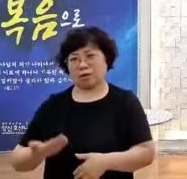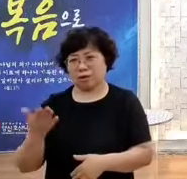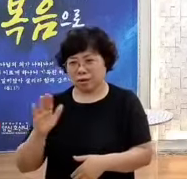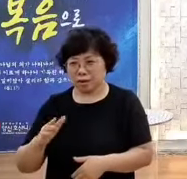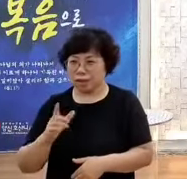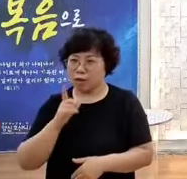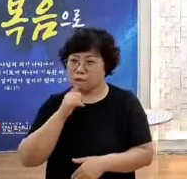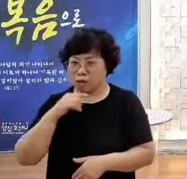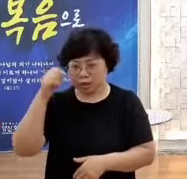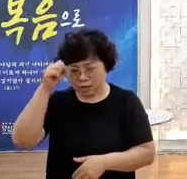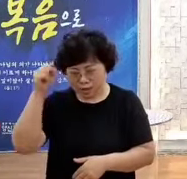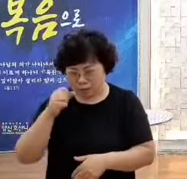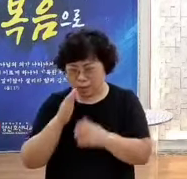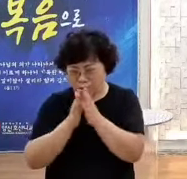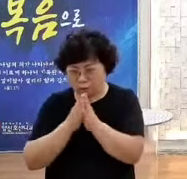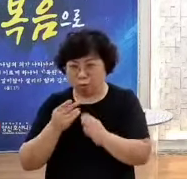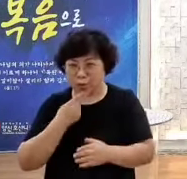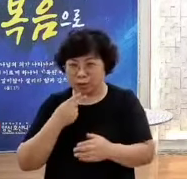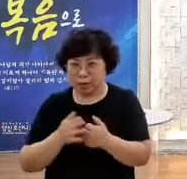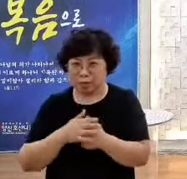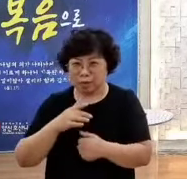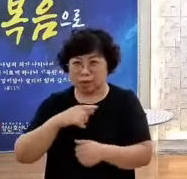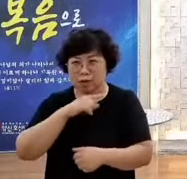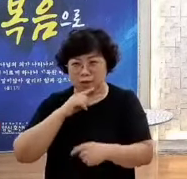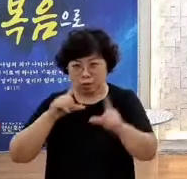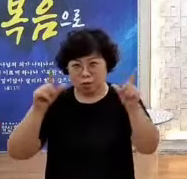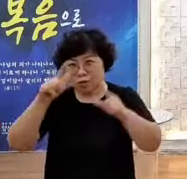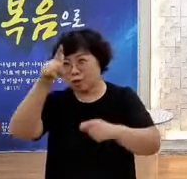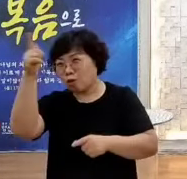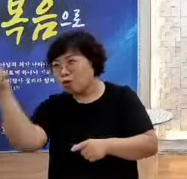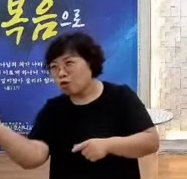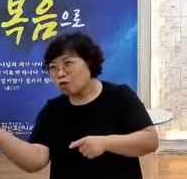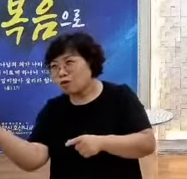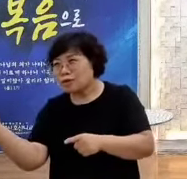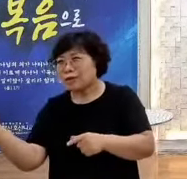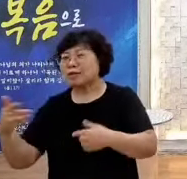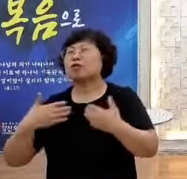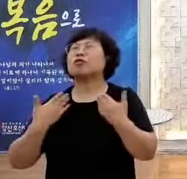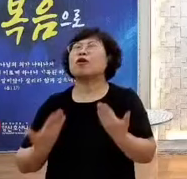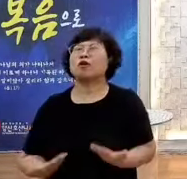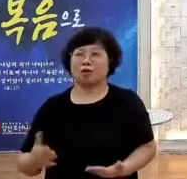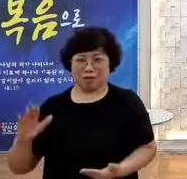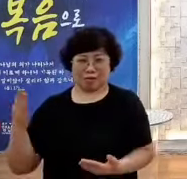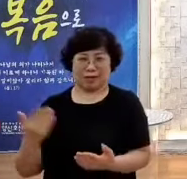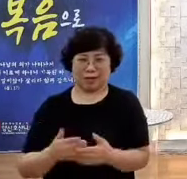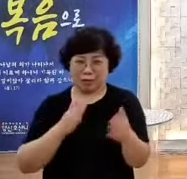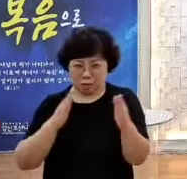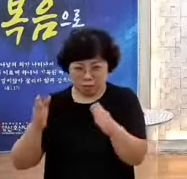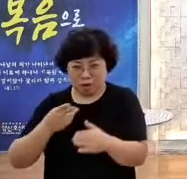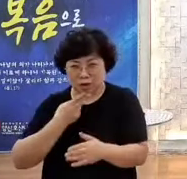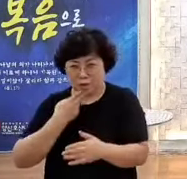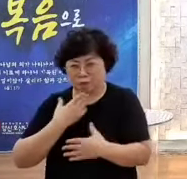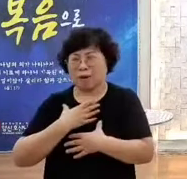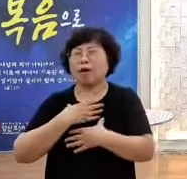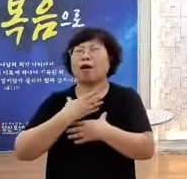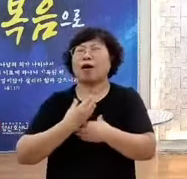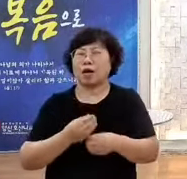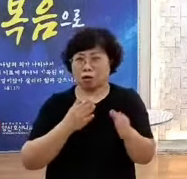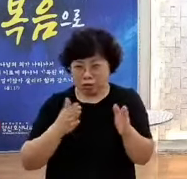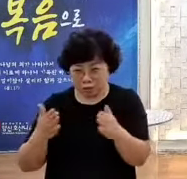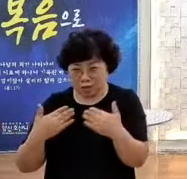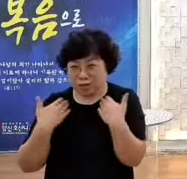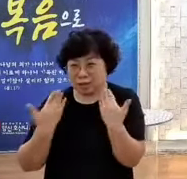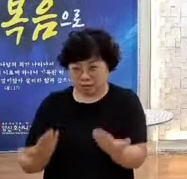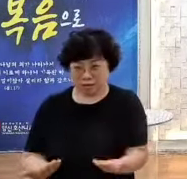이게 여러분, 저는 이제 참 이런 생각을 자주 하는데, 이 정신적인 이 스트레스는